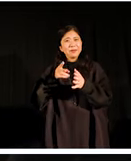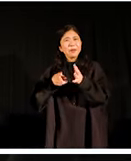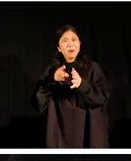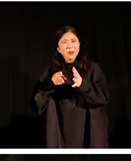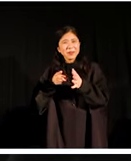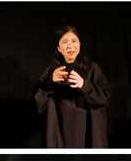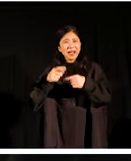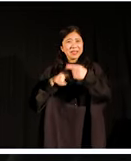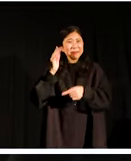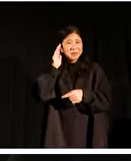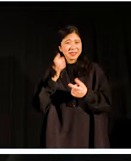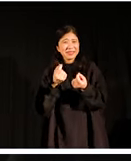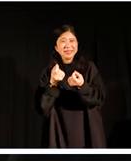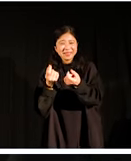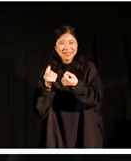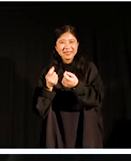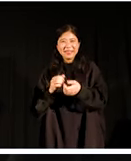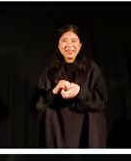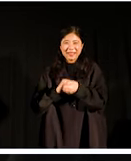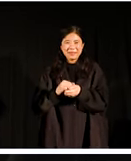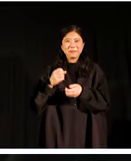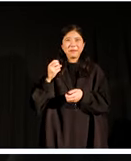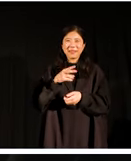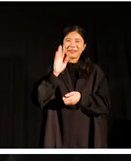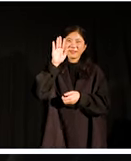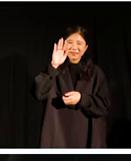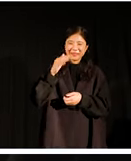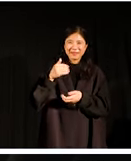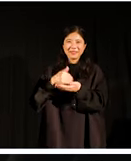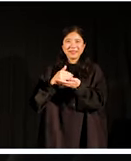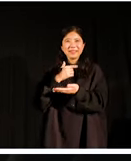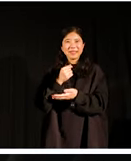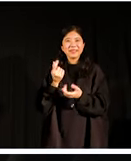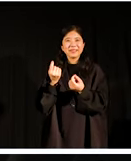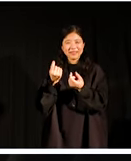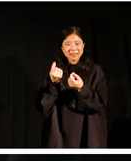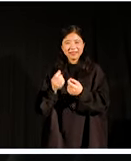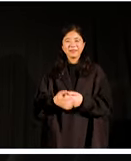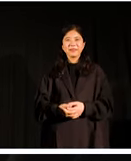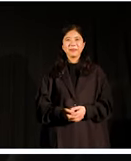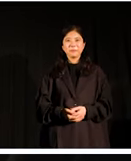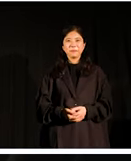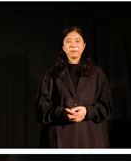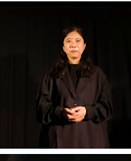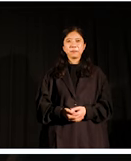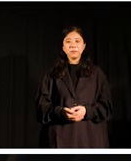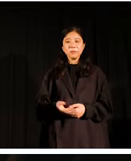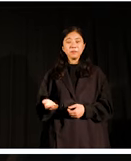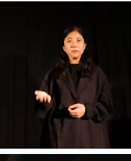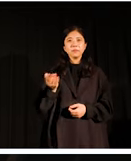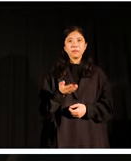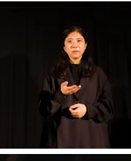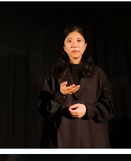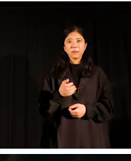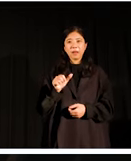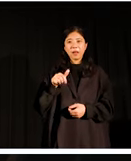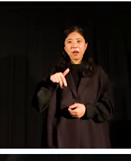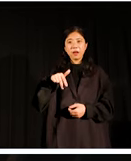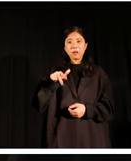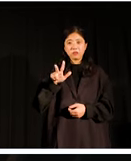いっぱい聞きたいですけどね是非また機会があればそういうのもえ伺いたいですねさあ続いてはアルベルトさん